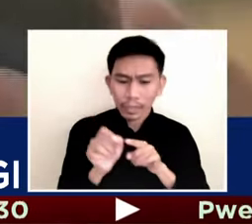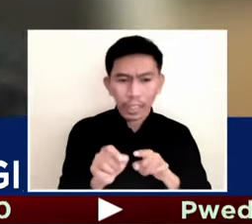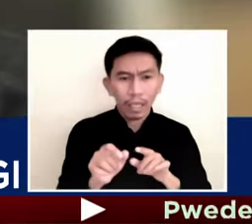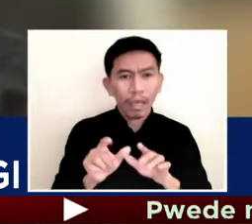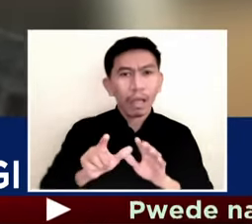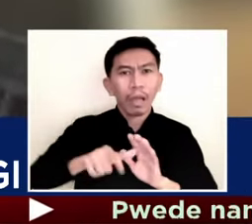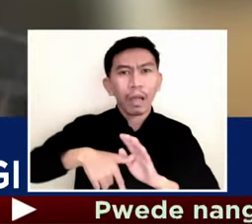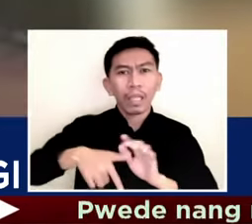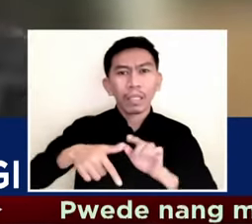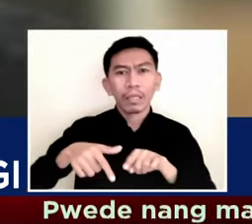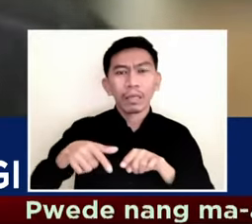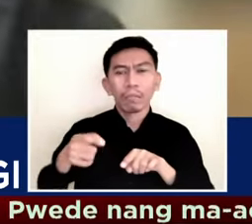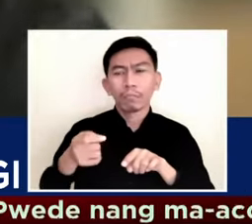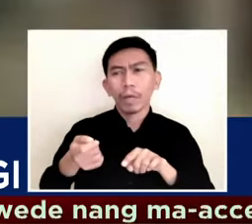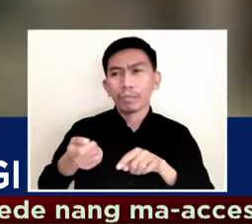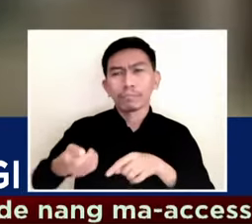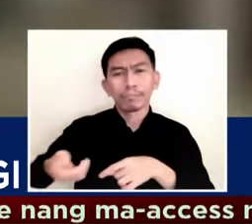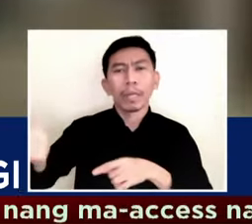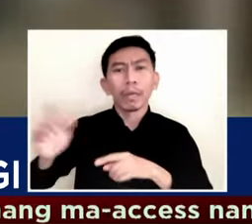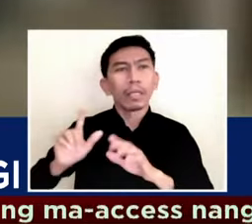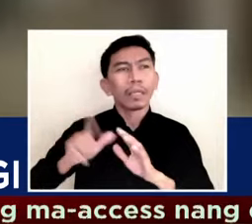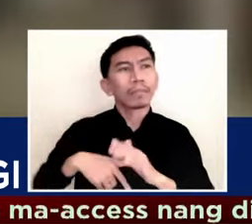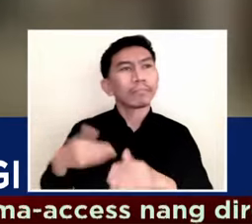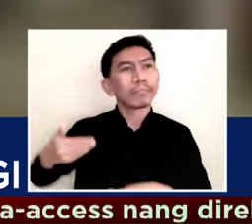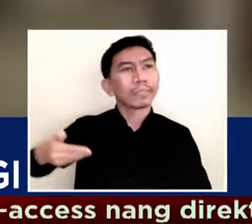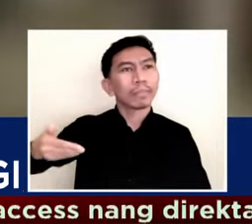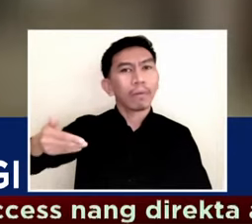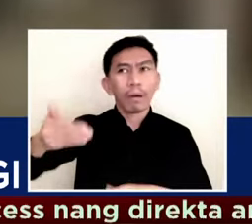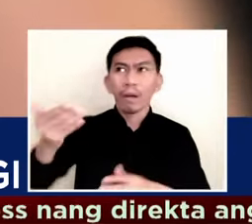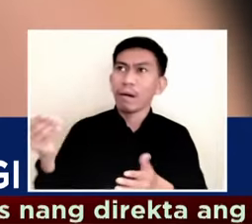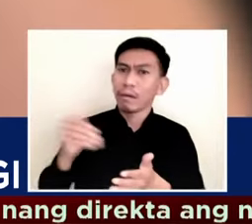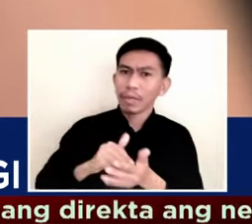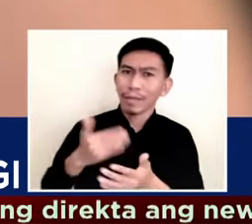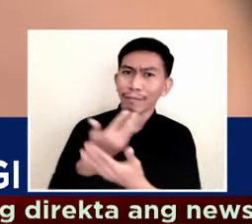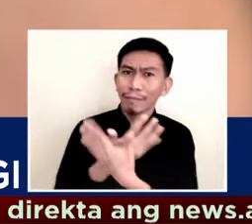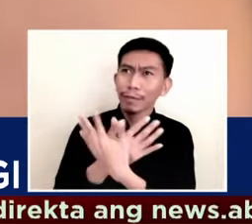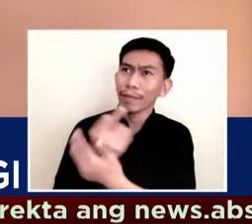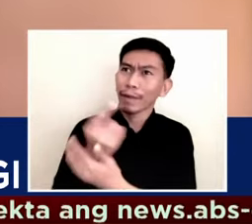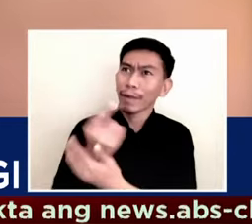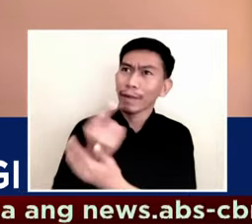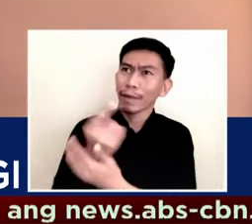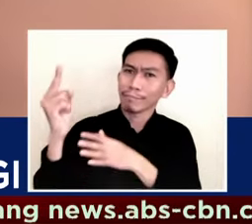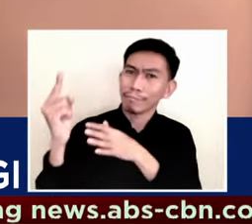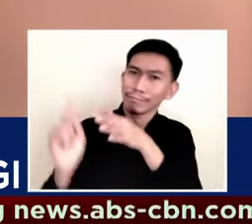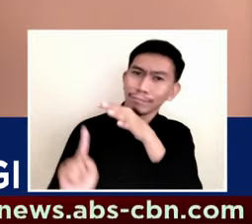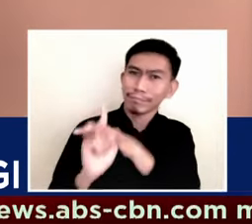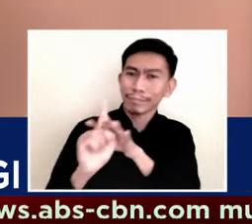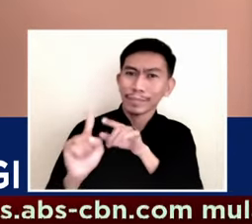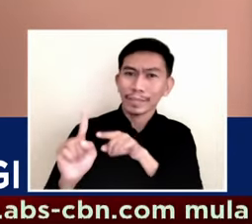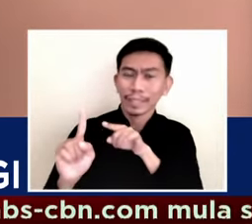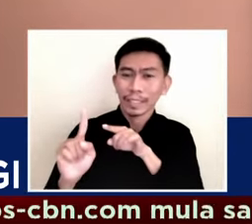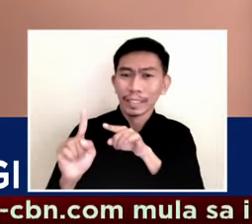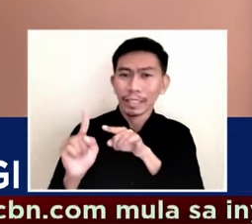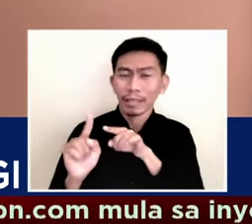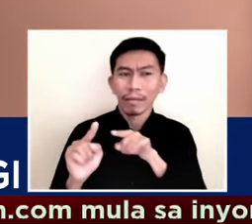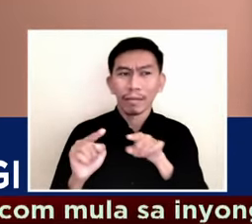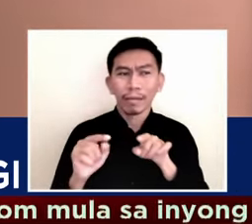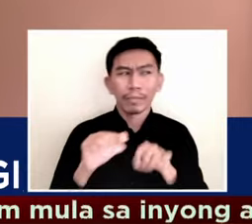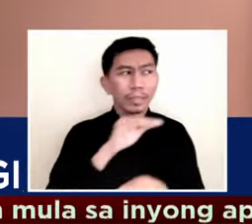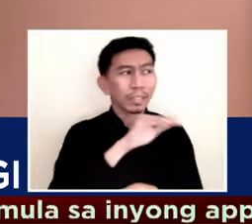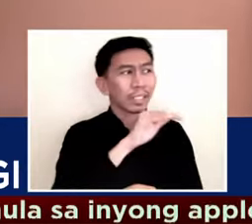ceremony, we were all saying our goodbyes na. May humabol na naman sa akin na, Ate, yung butterfly